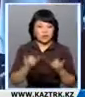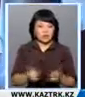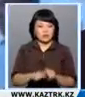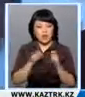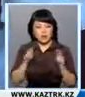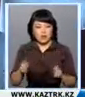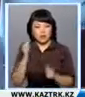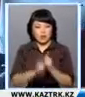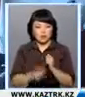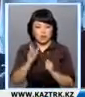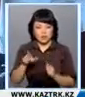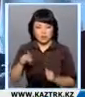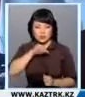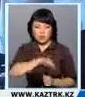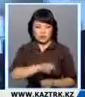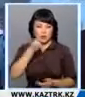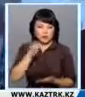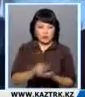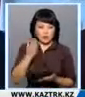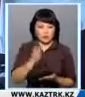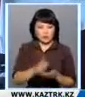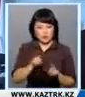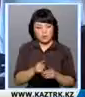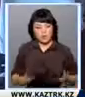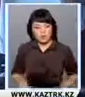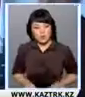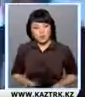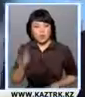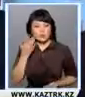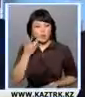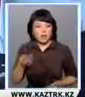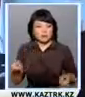бұл өте бір үлкен рухани байлық, өмірлік тозбайтын мұра деп білеміз.